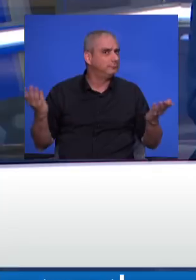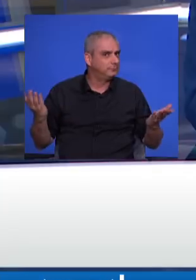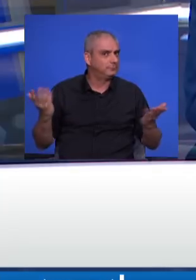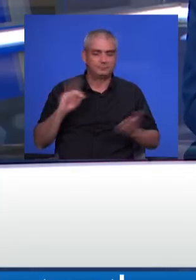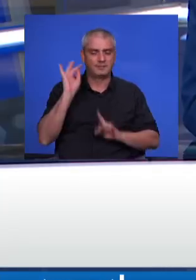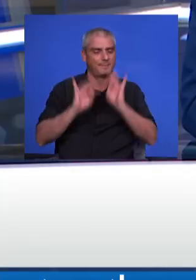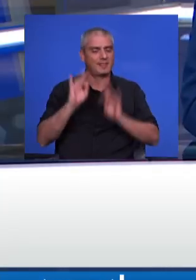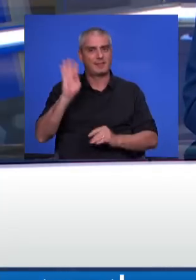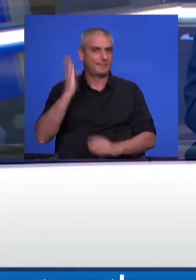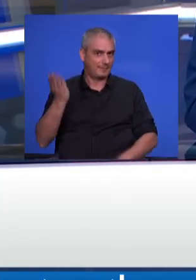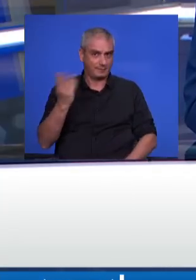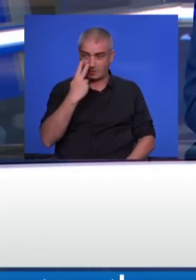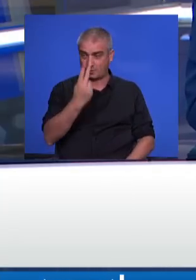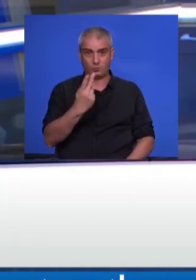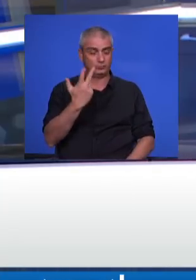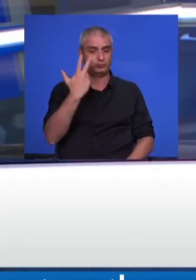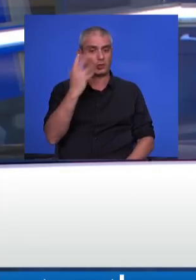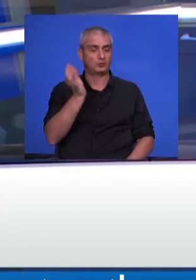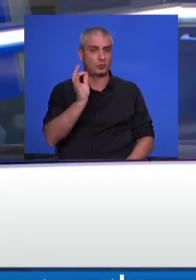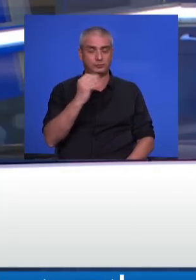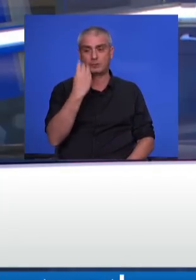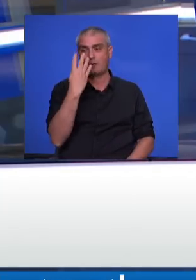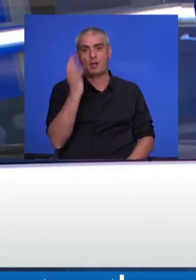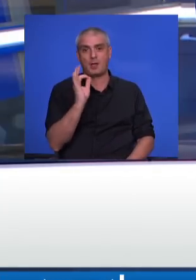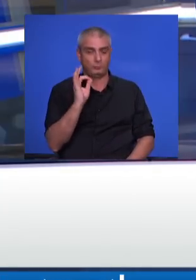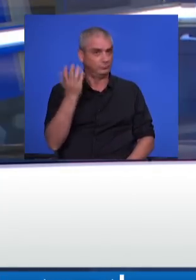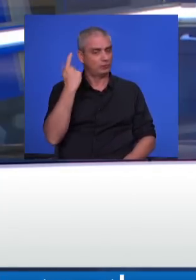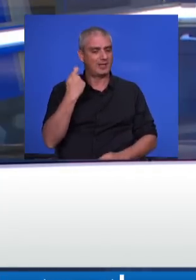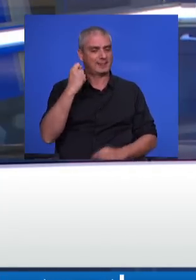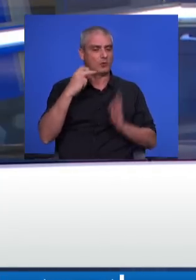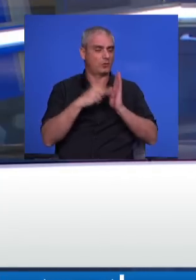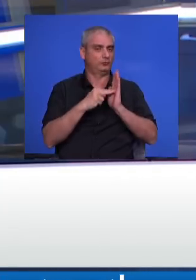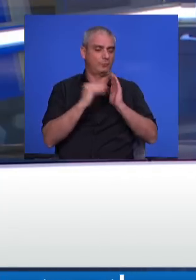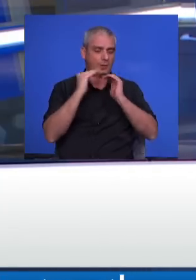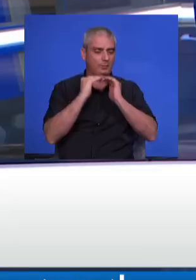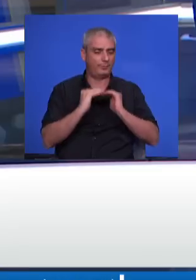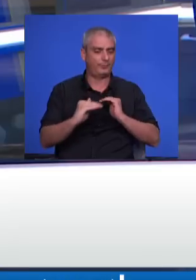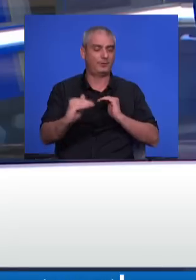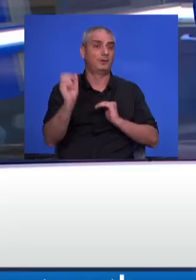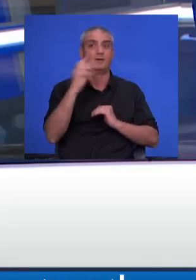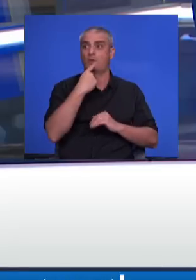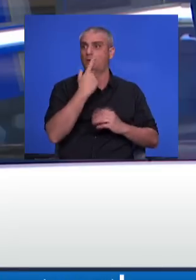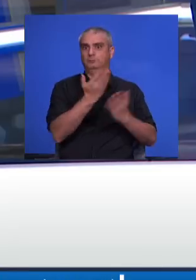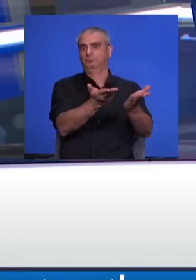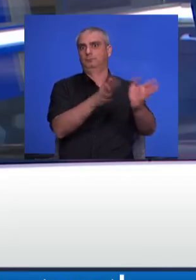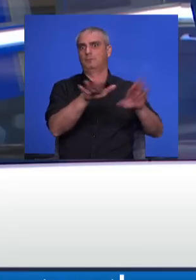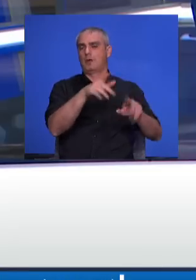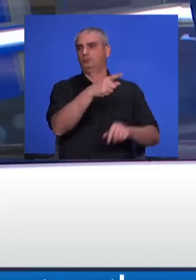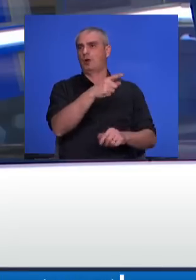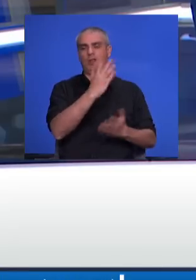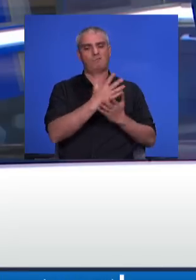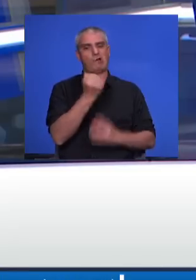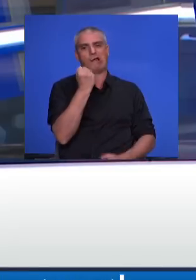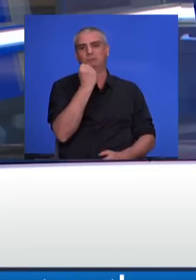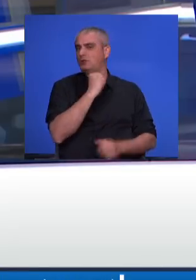מתנגדי נתניהו יראו 3%, 4% שבהם ההתייקרות בחשמל מתמתנת, יבואו ויאמרו, הנה, הממשלה הזאת היא קמצנית והיא